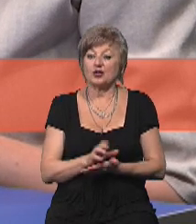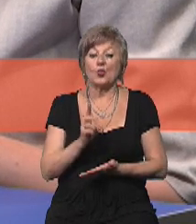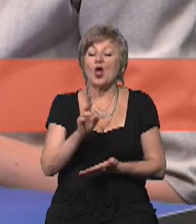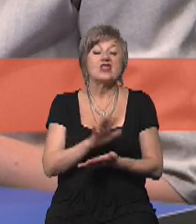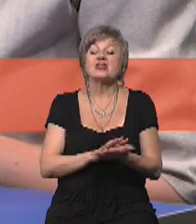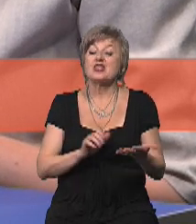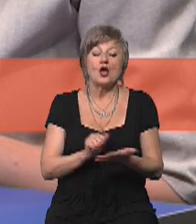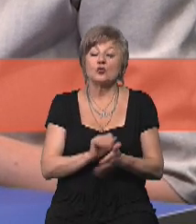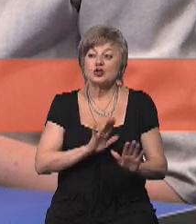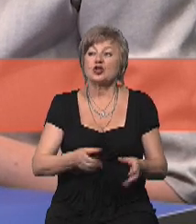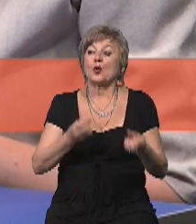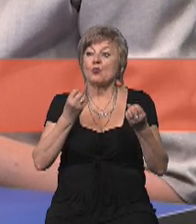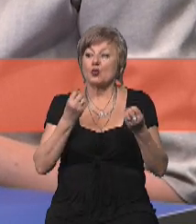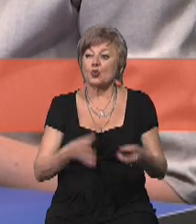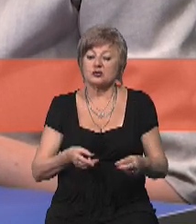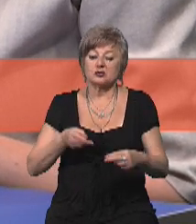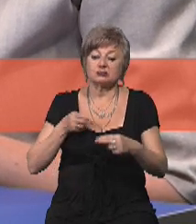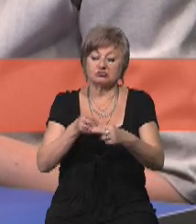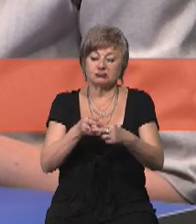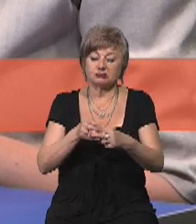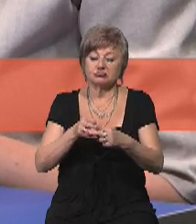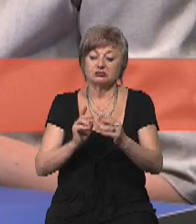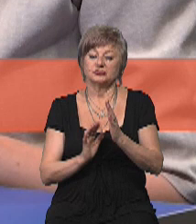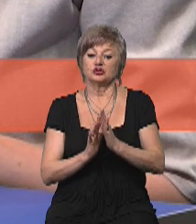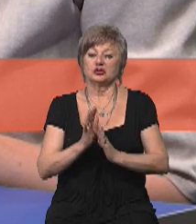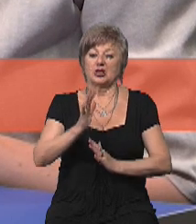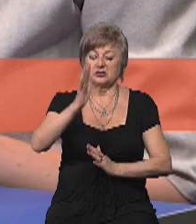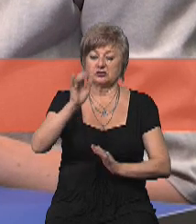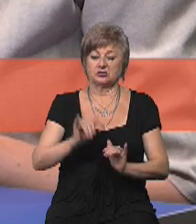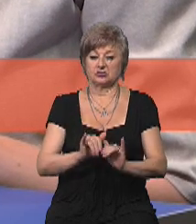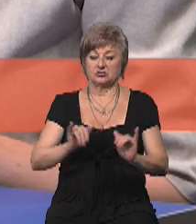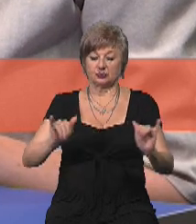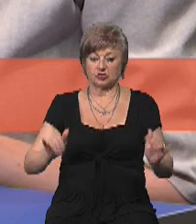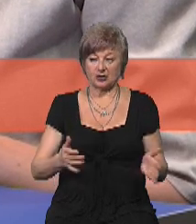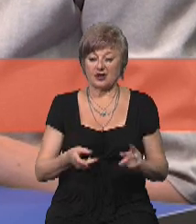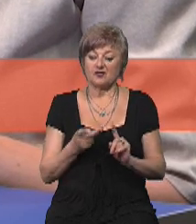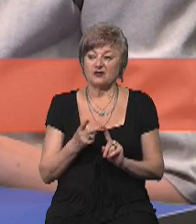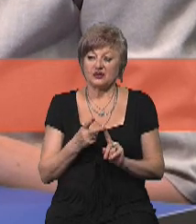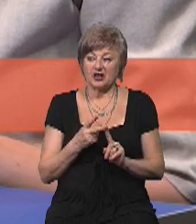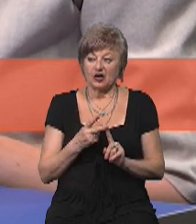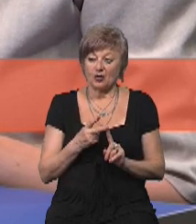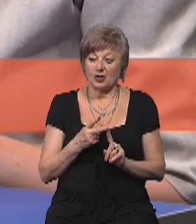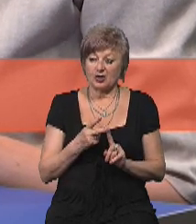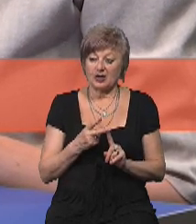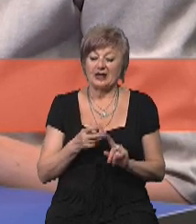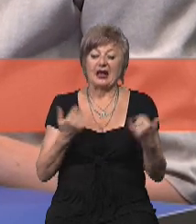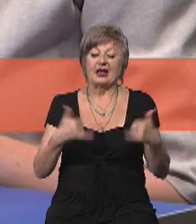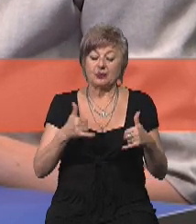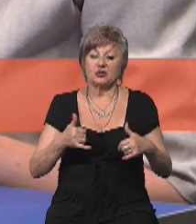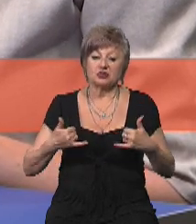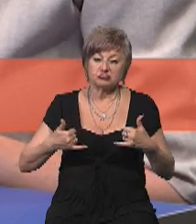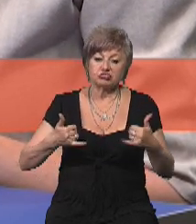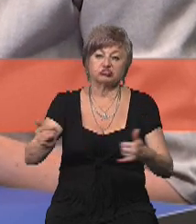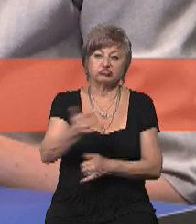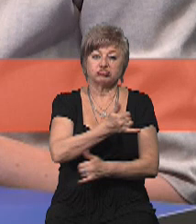уничтожает амброзию, оно только лишь предотвращает ее распространение. Второй метод – это химический метод, когда